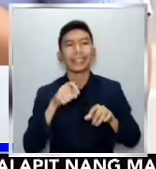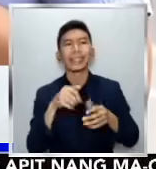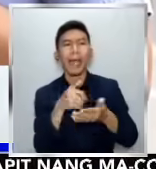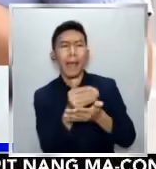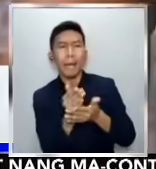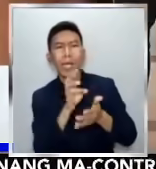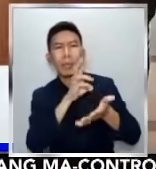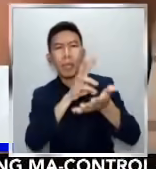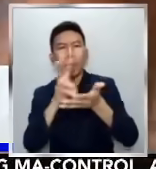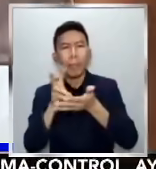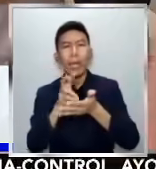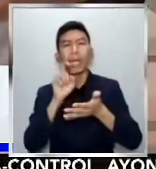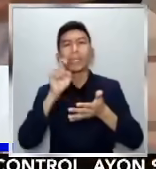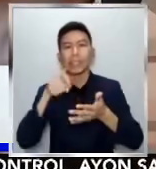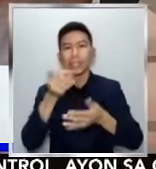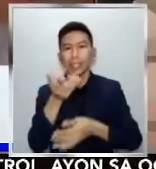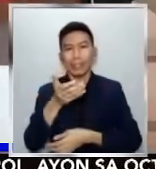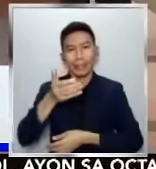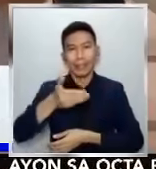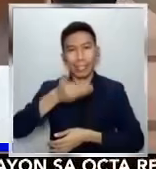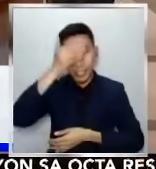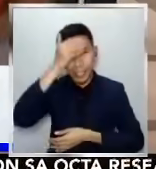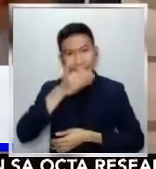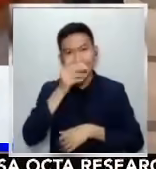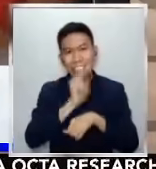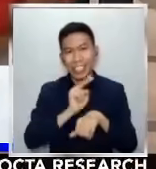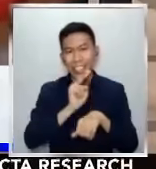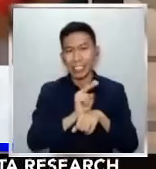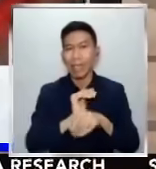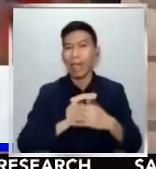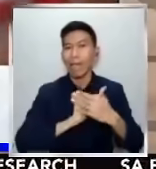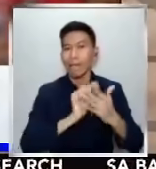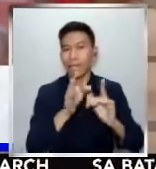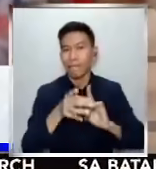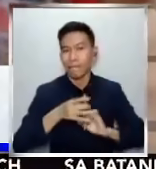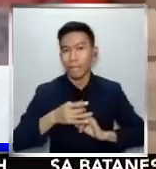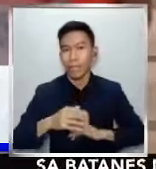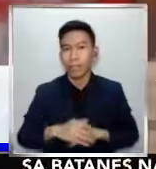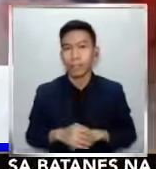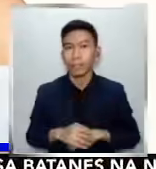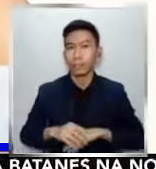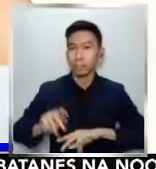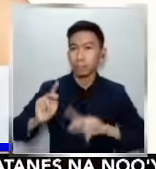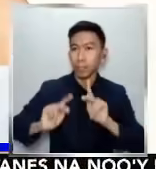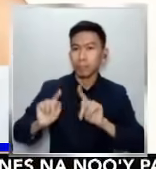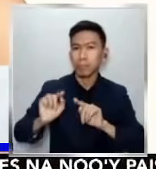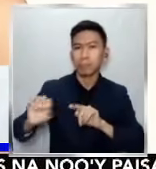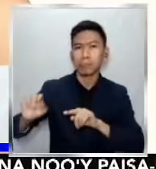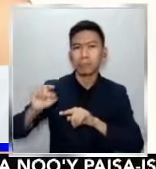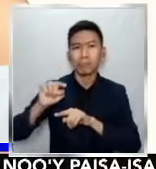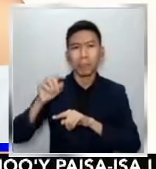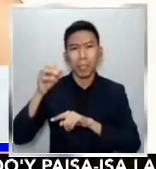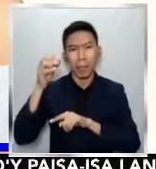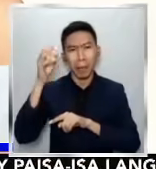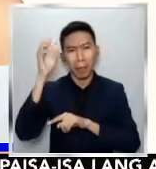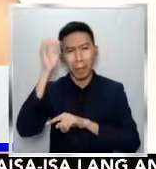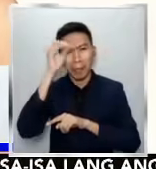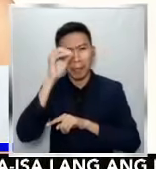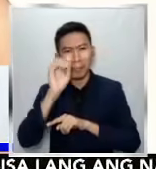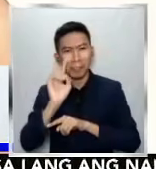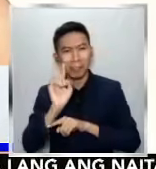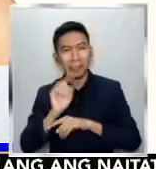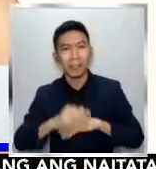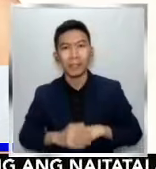COVID-19. Ano naman kaya ang masasabi ng publiko sa bagong polisiya ng gobyerno? Mas pabor ako doon na wala lang ang face